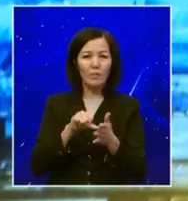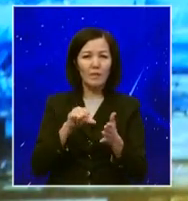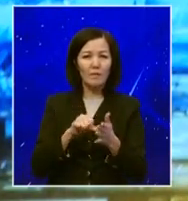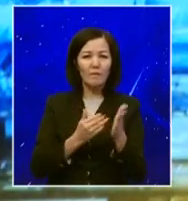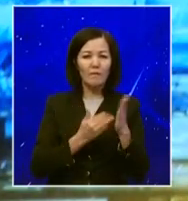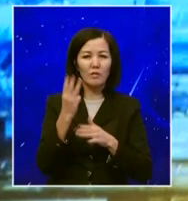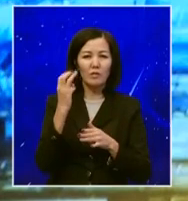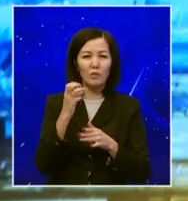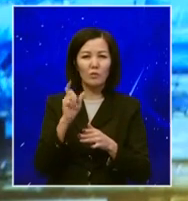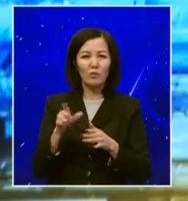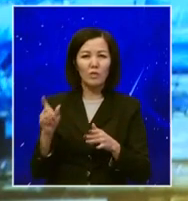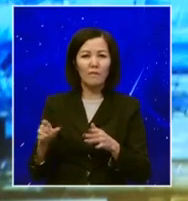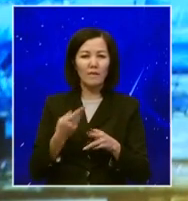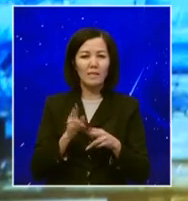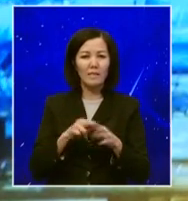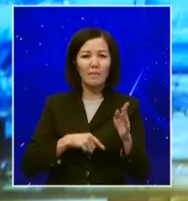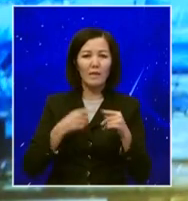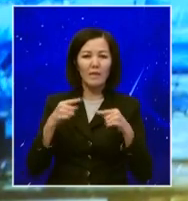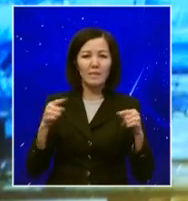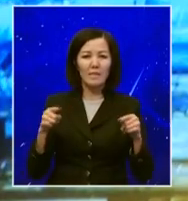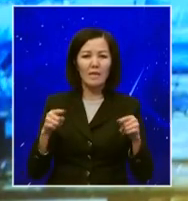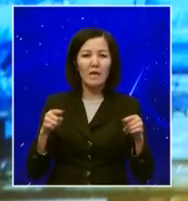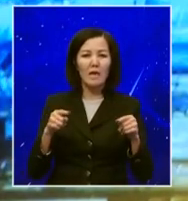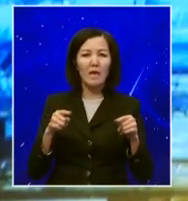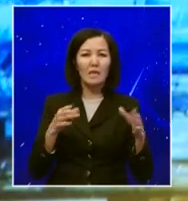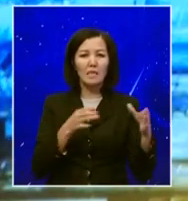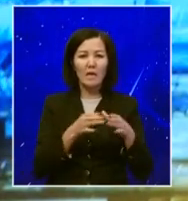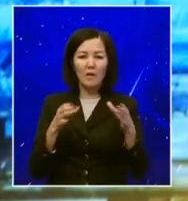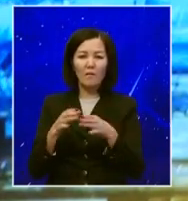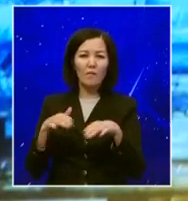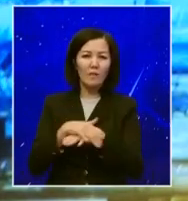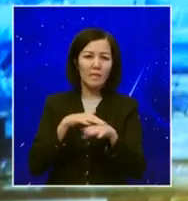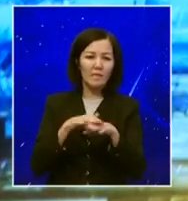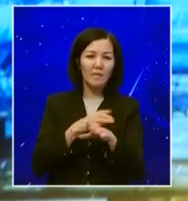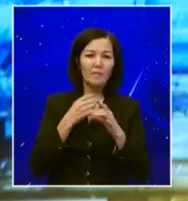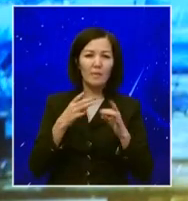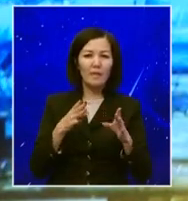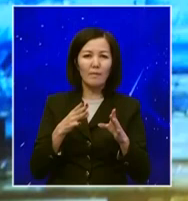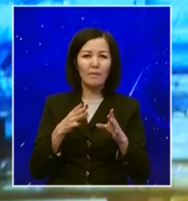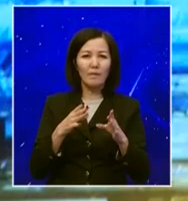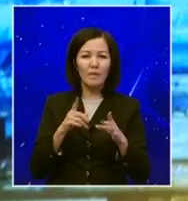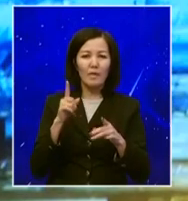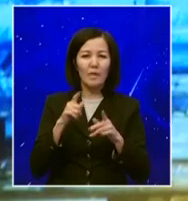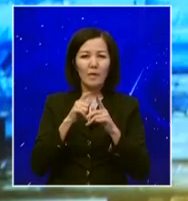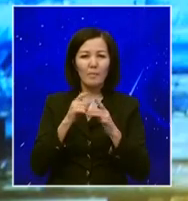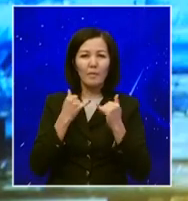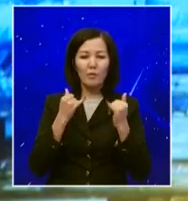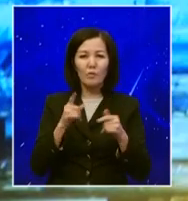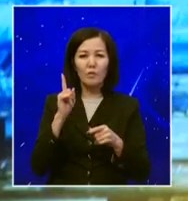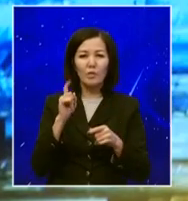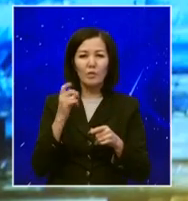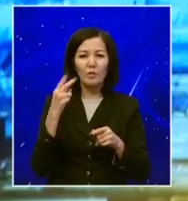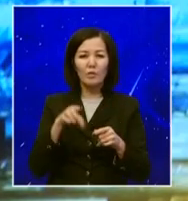участие свыше 300 человек из самых разных слоев населения. Мероприятие, приуроченное